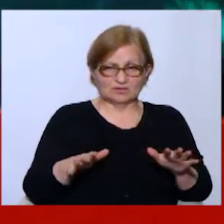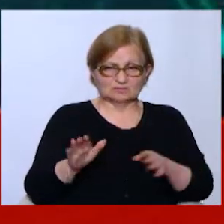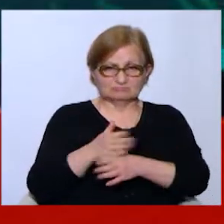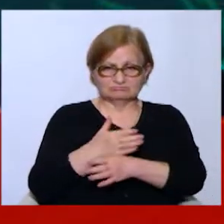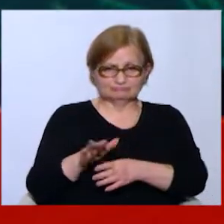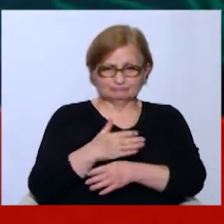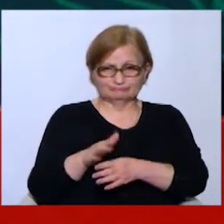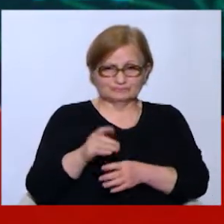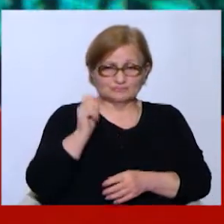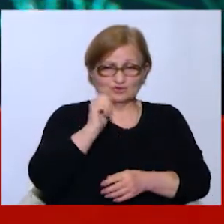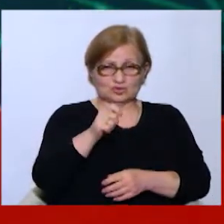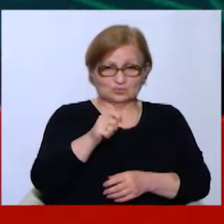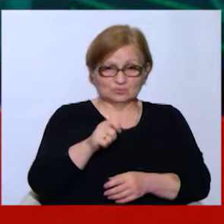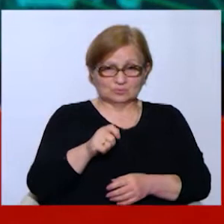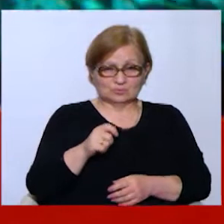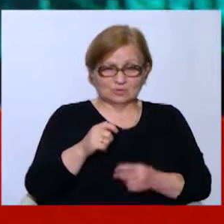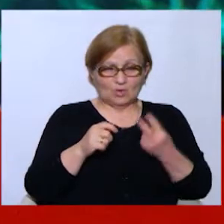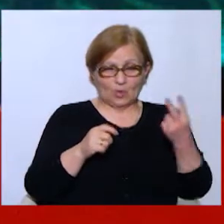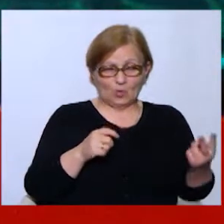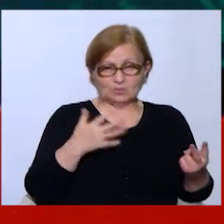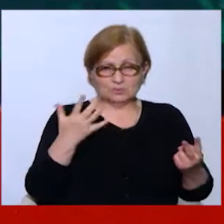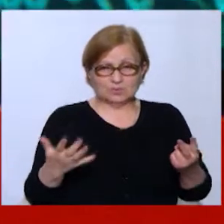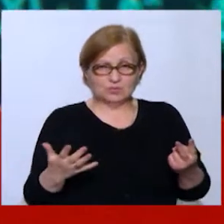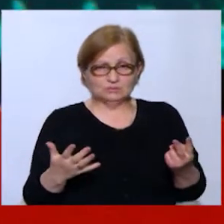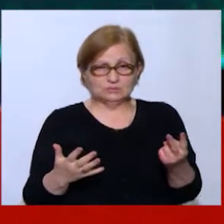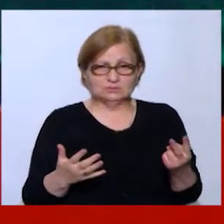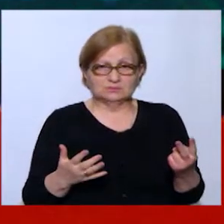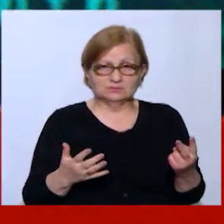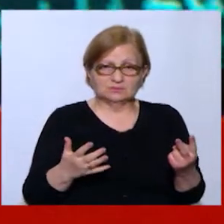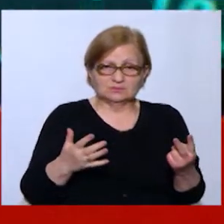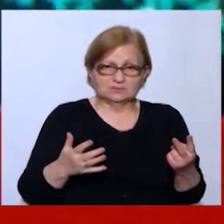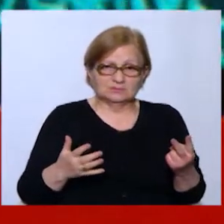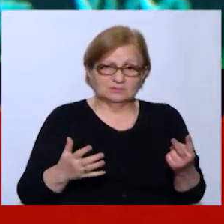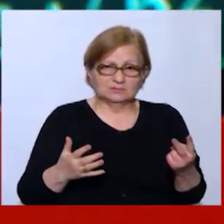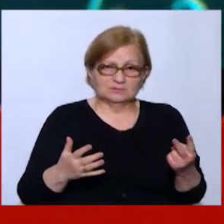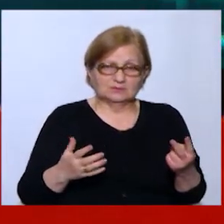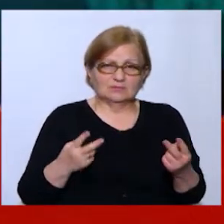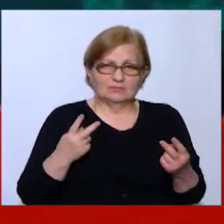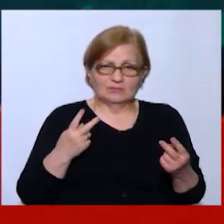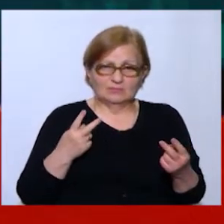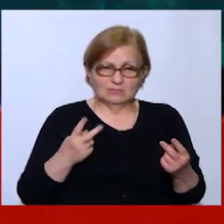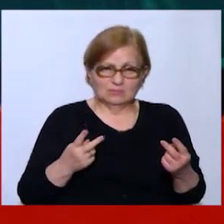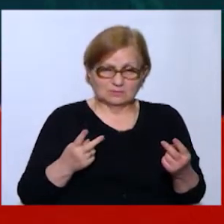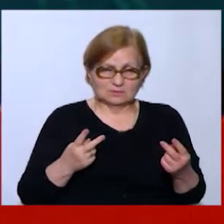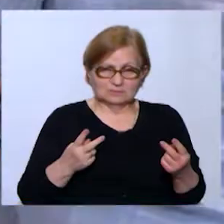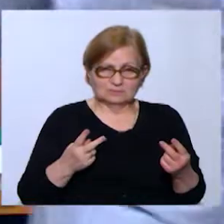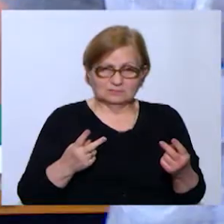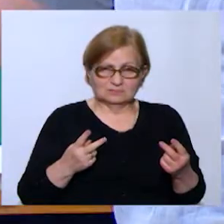ჩაქუჩის დახმარებით 2-ად და 5-ად. 8-ს ჯერ დაუმატოთ